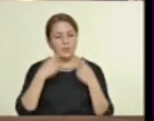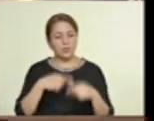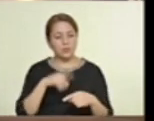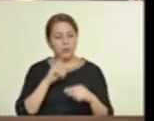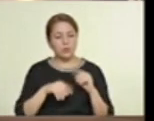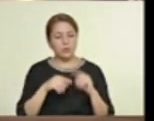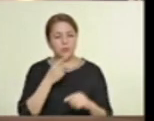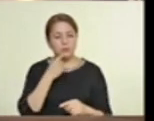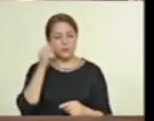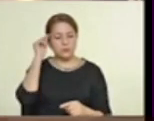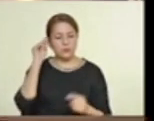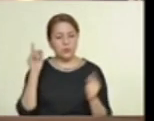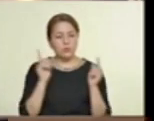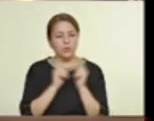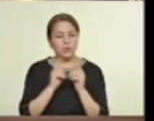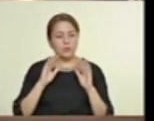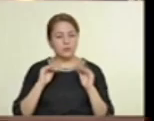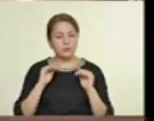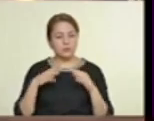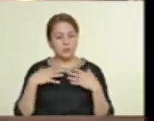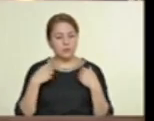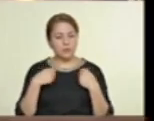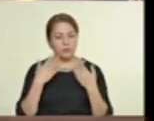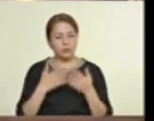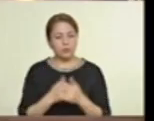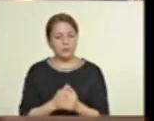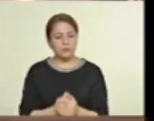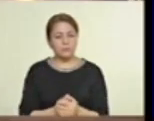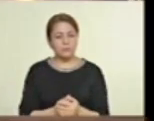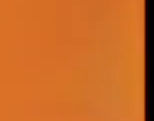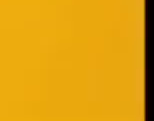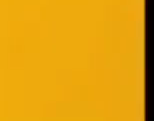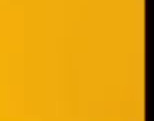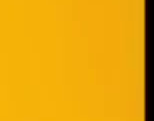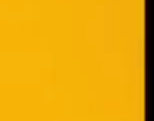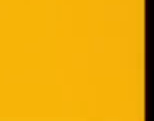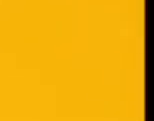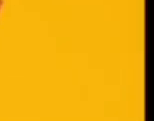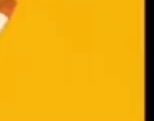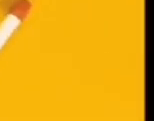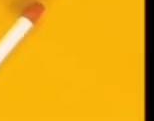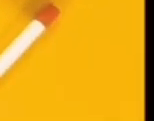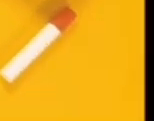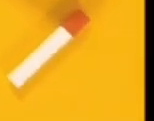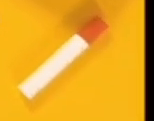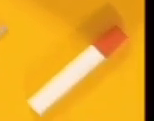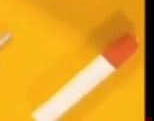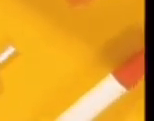tili darslarimizda ko'rishguncha xayr, salomat bo'ling.